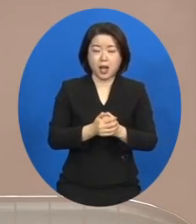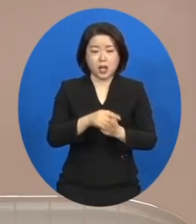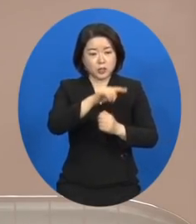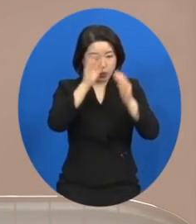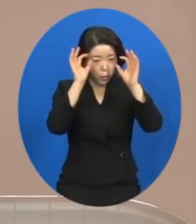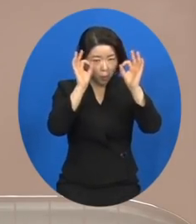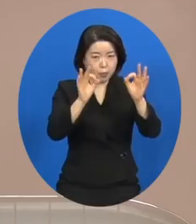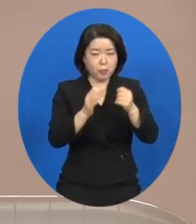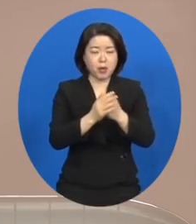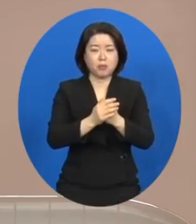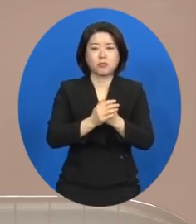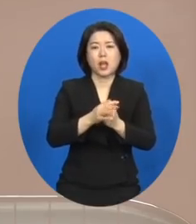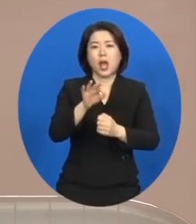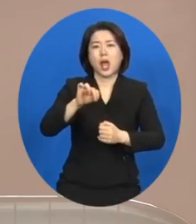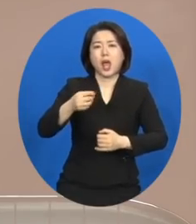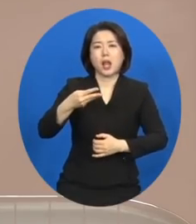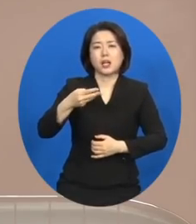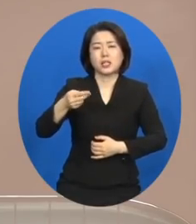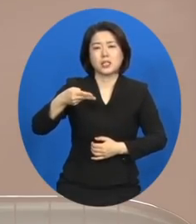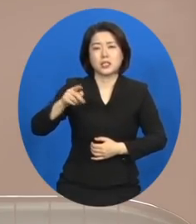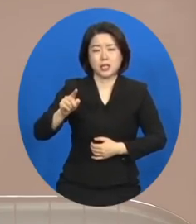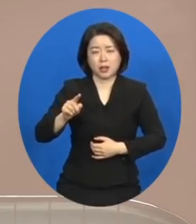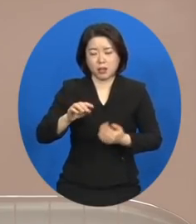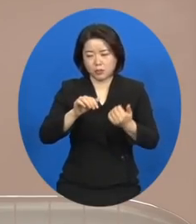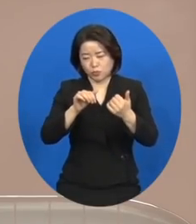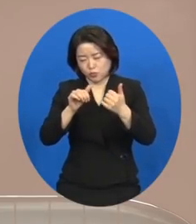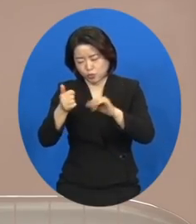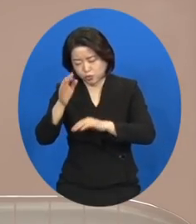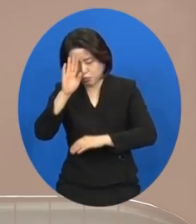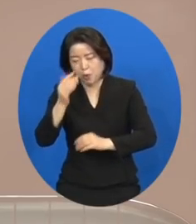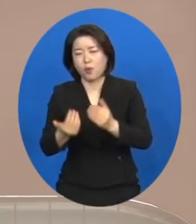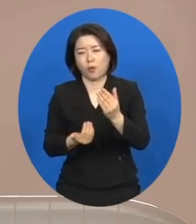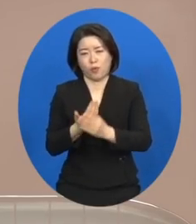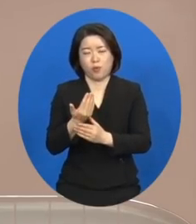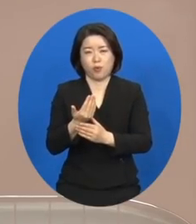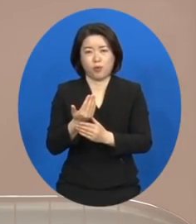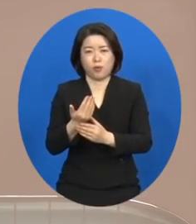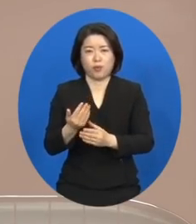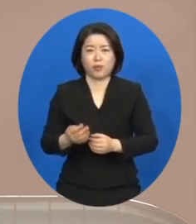걸립니다. 그 놀라운 종이 죽을 병에 걸려요.